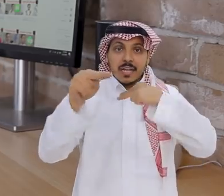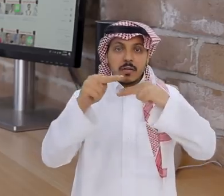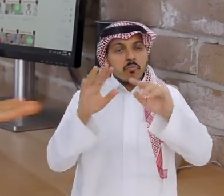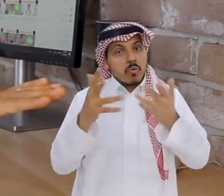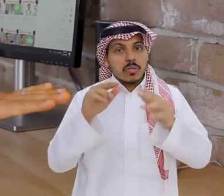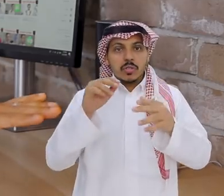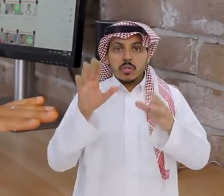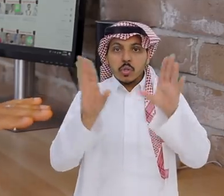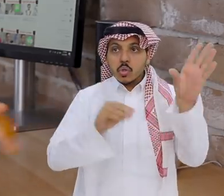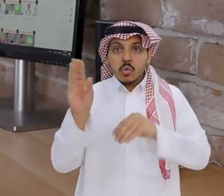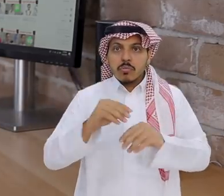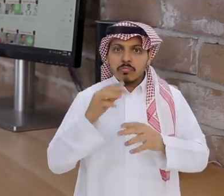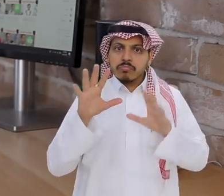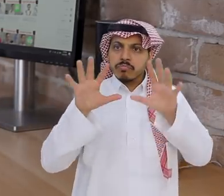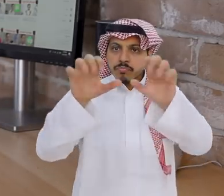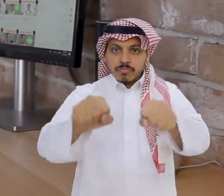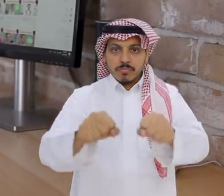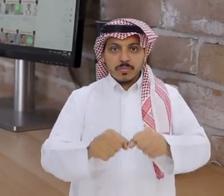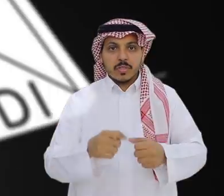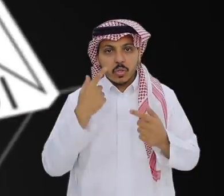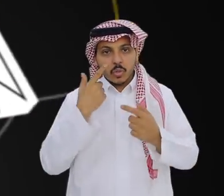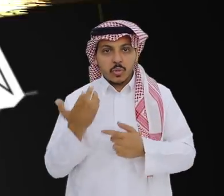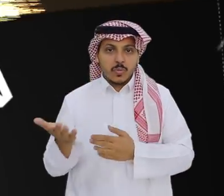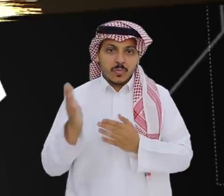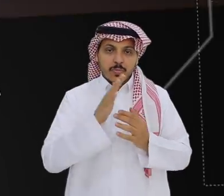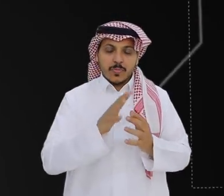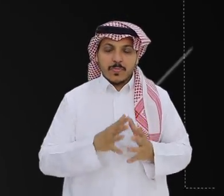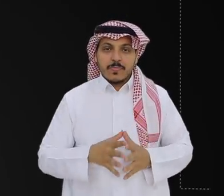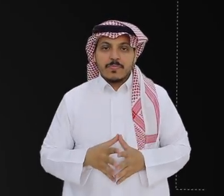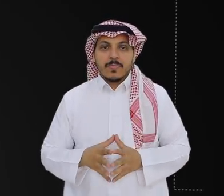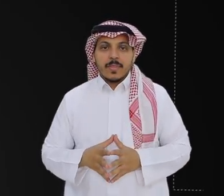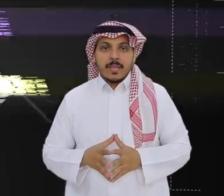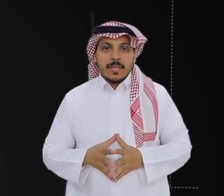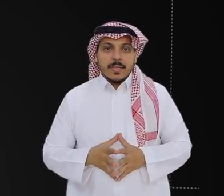يمكن يكتسح السوق. نتعرف على كل شيء سوا.